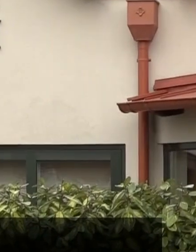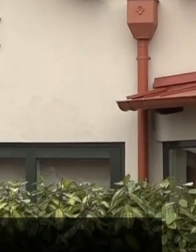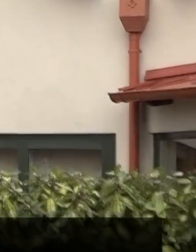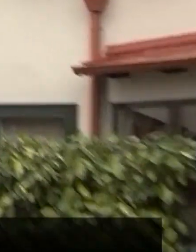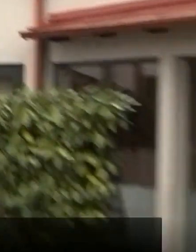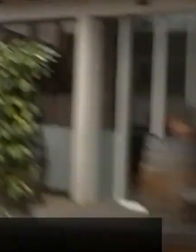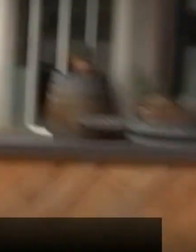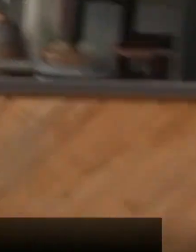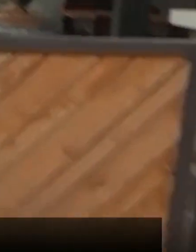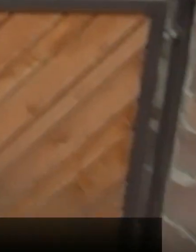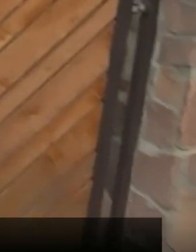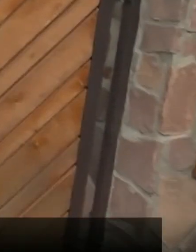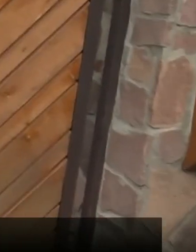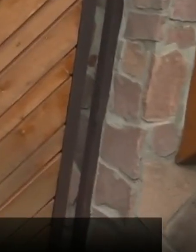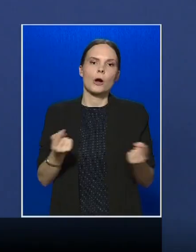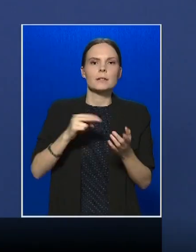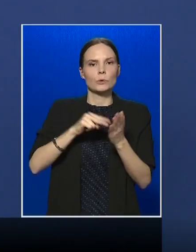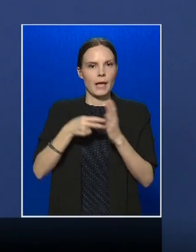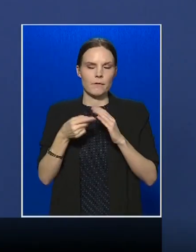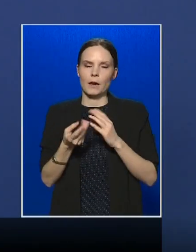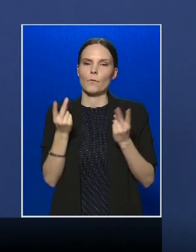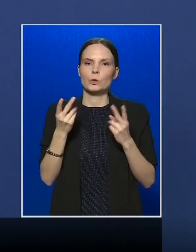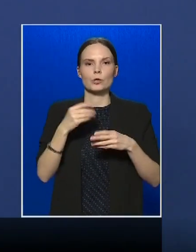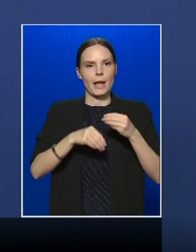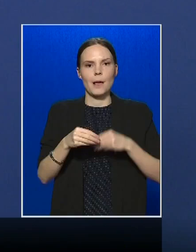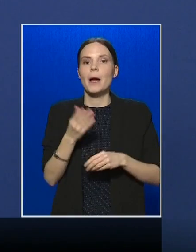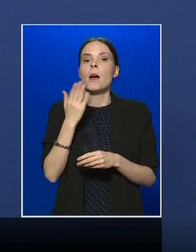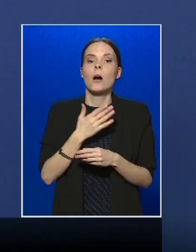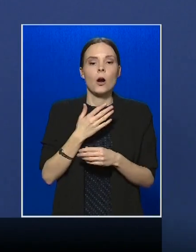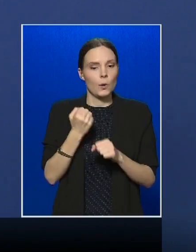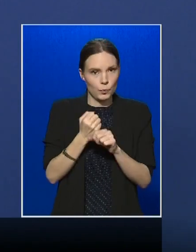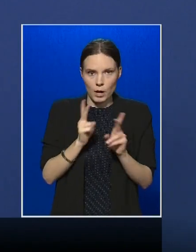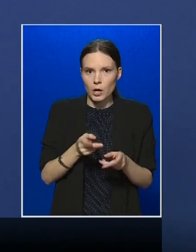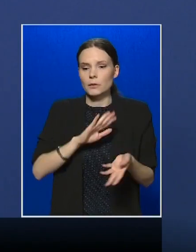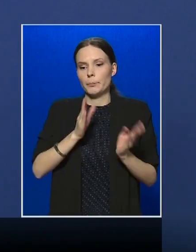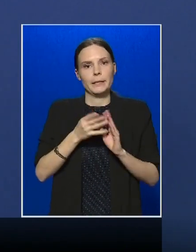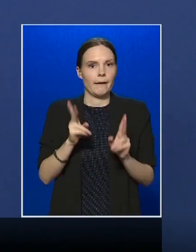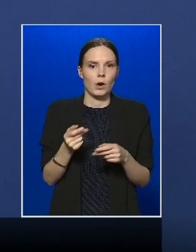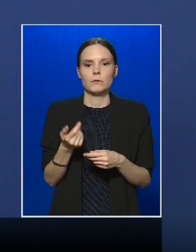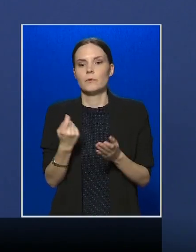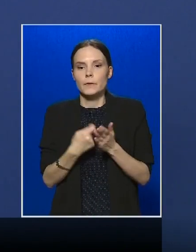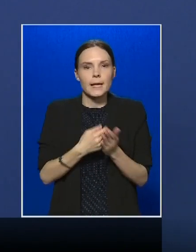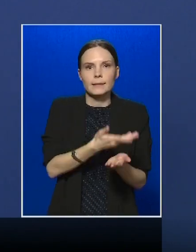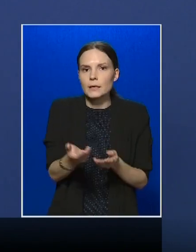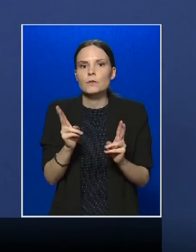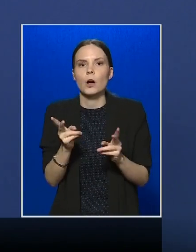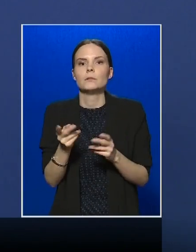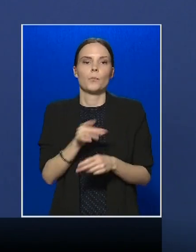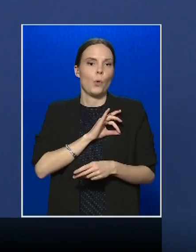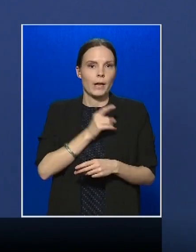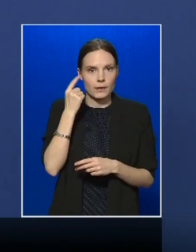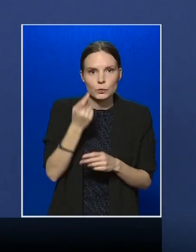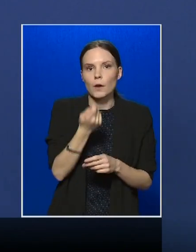is. Ha van munka, akkor minden van. A dolgozók fizetést kapnak, a polgárok fogyasztani tudnak, a